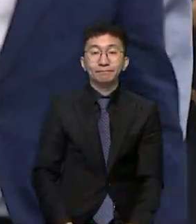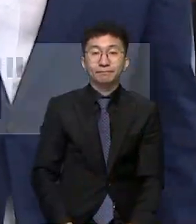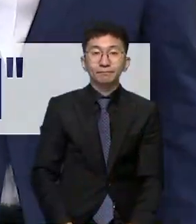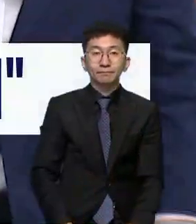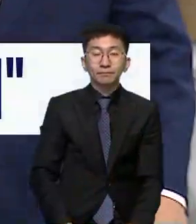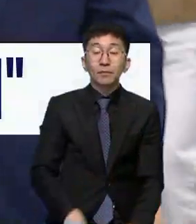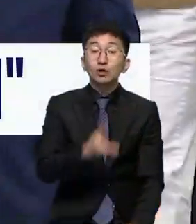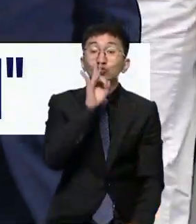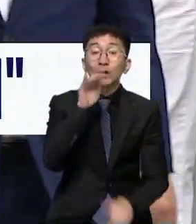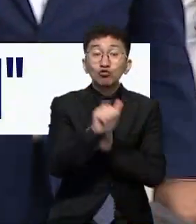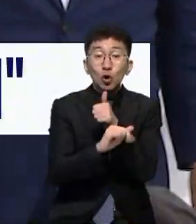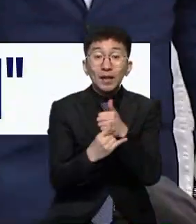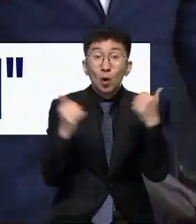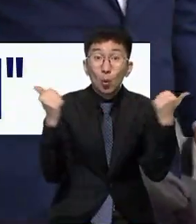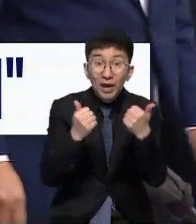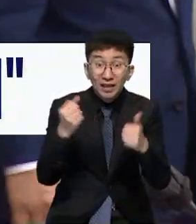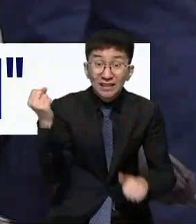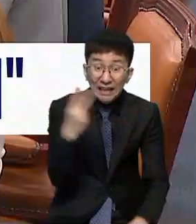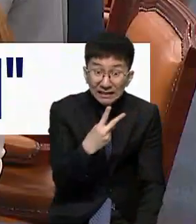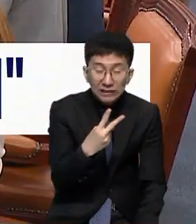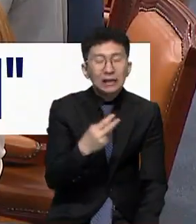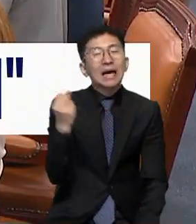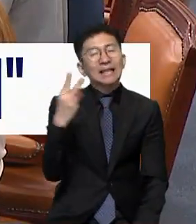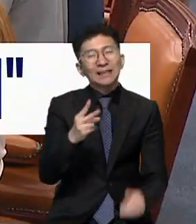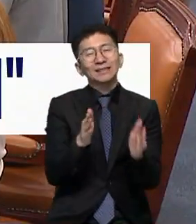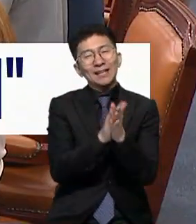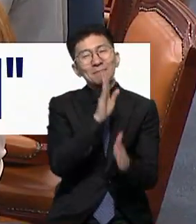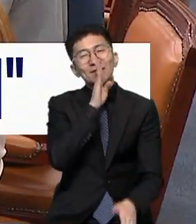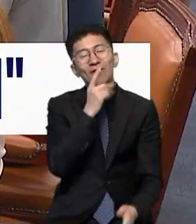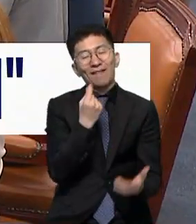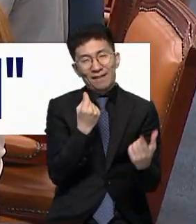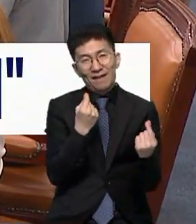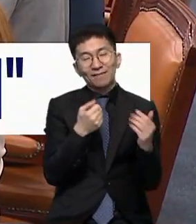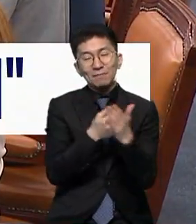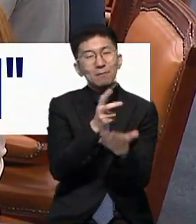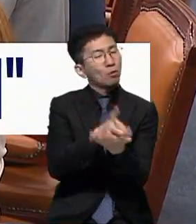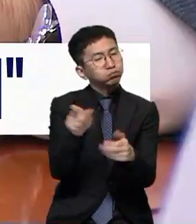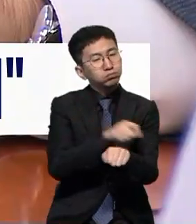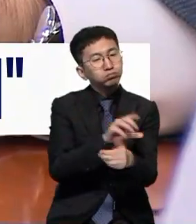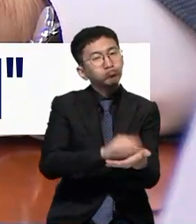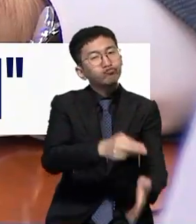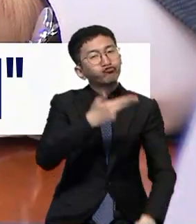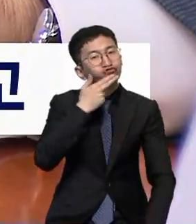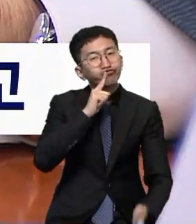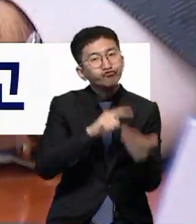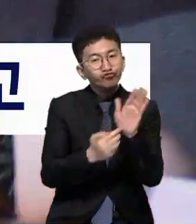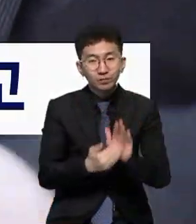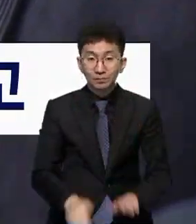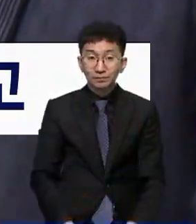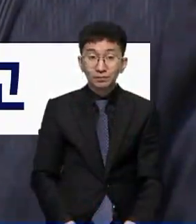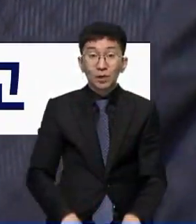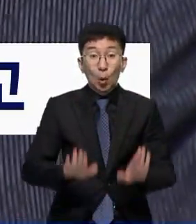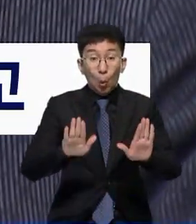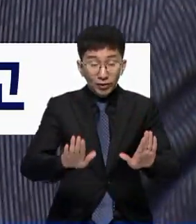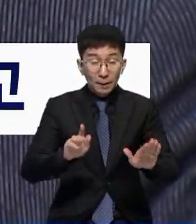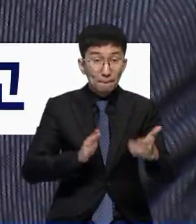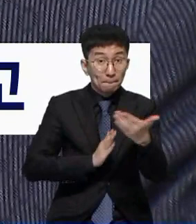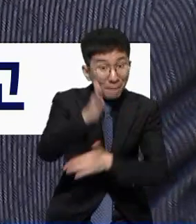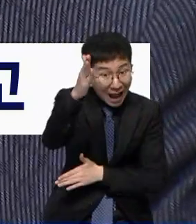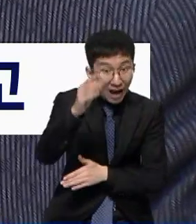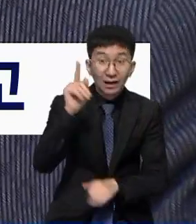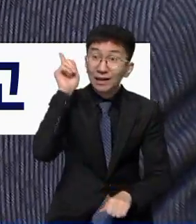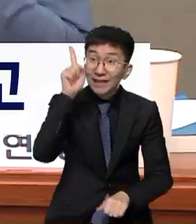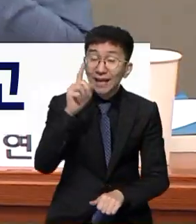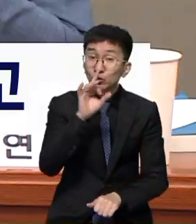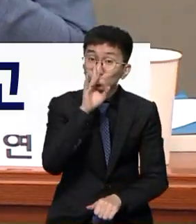중앙위를 다시 열면 새 회기가 시작되는 거라 절차에 문제가 없다고 반박했습니다. 오늘 당무위를 통과한 수정안은